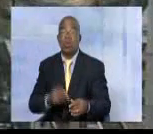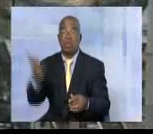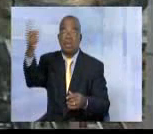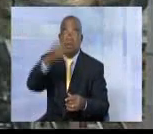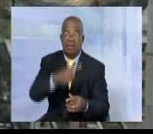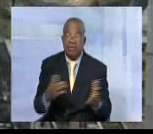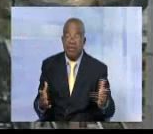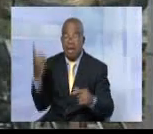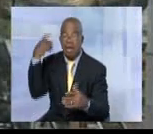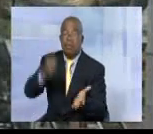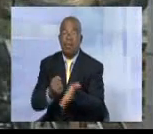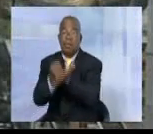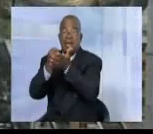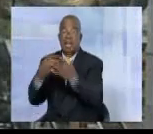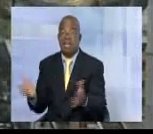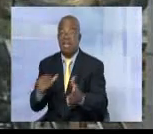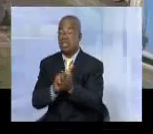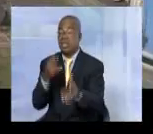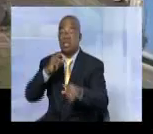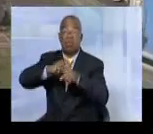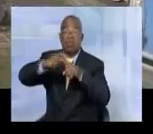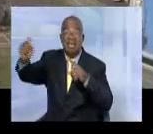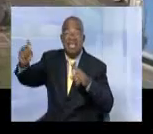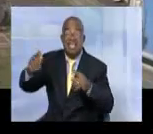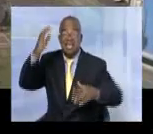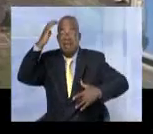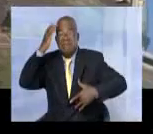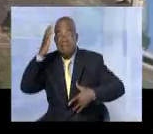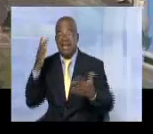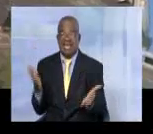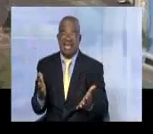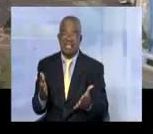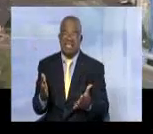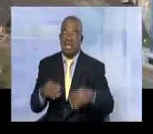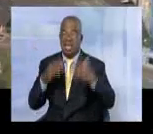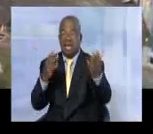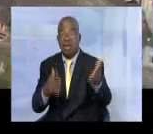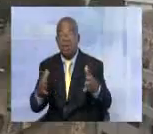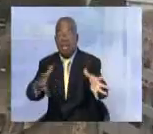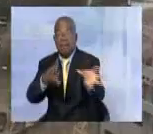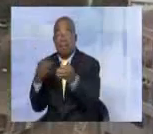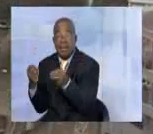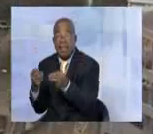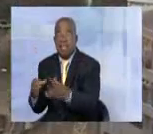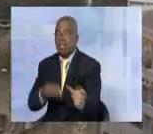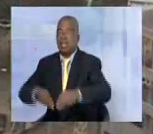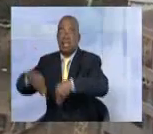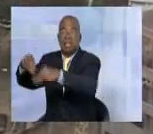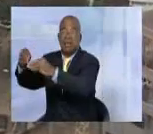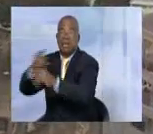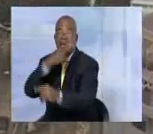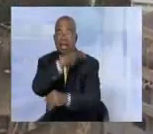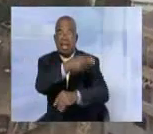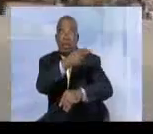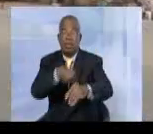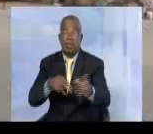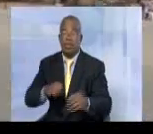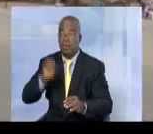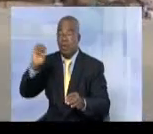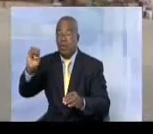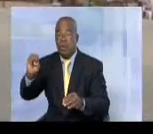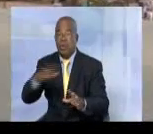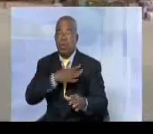des services humanitaires efficaces. Comme la Croix-Rouge du Kenya, certaines sociétés nationales de la Croix-Rouge sont